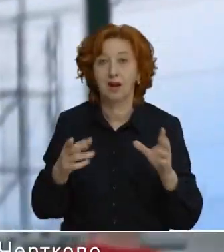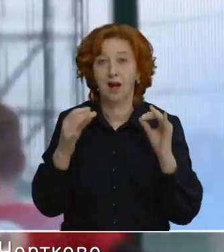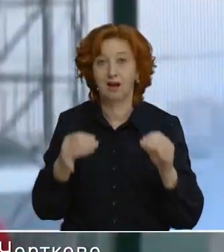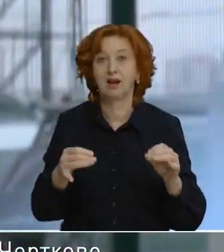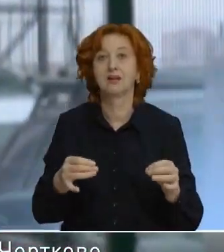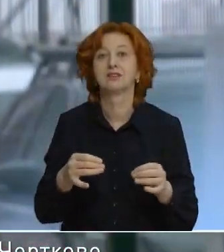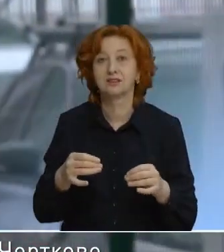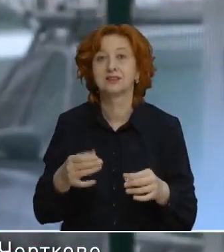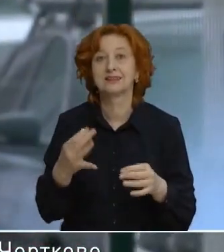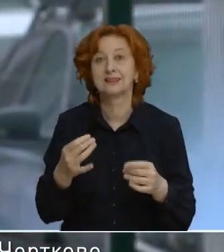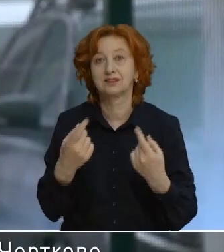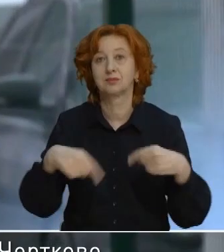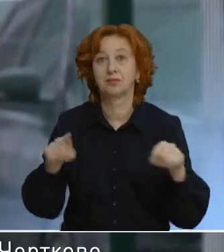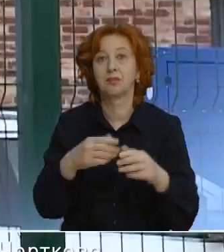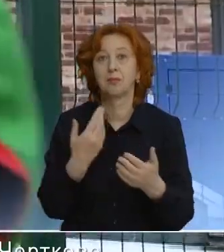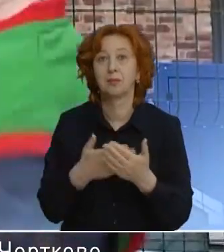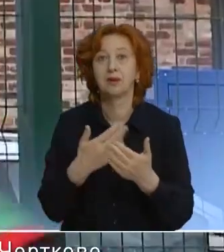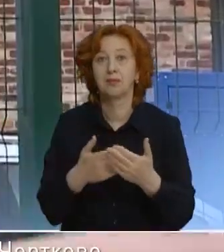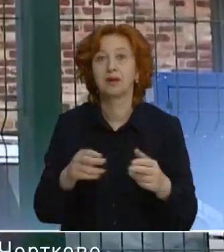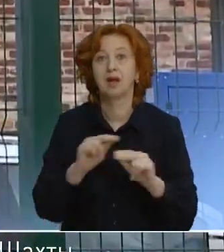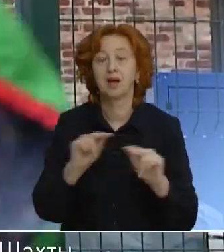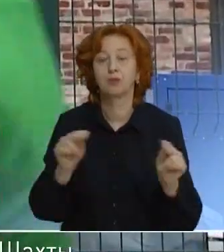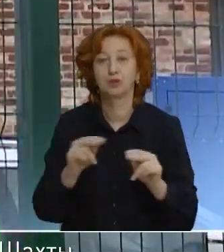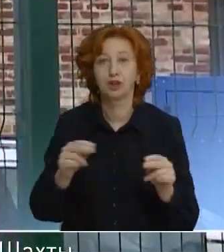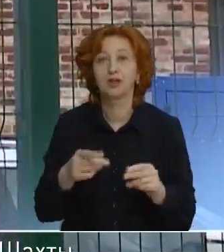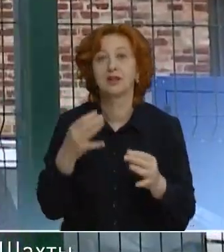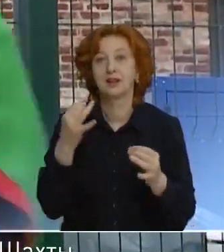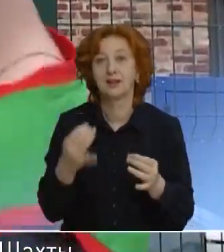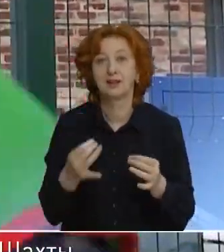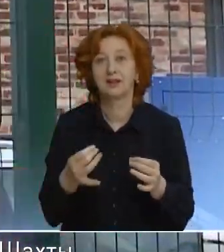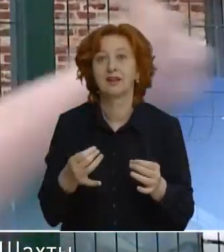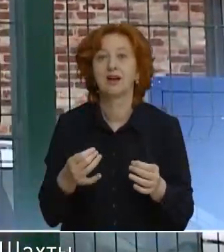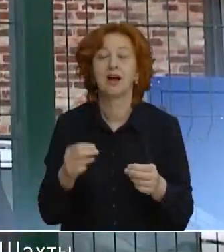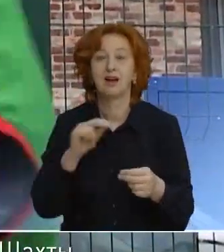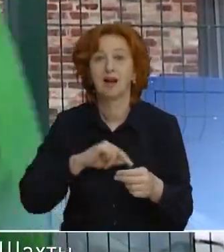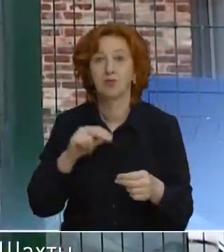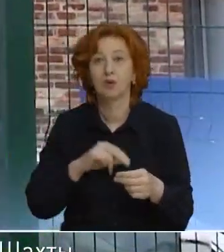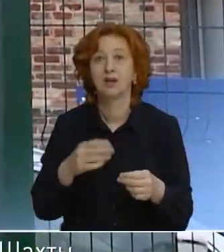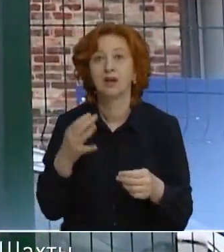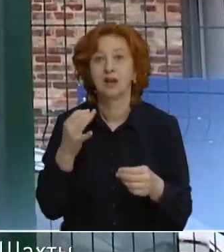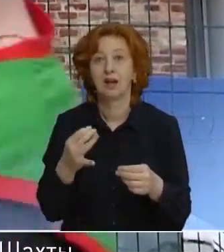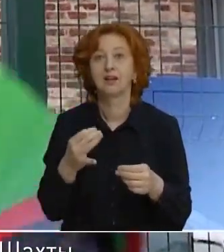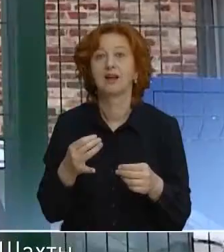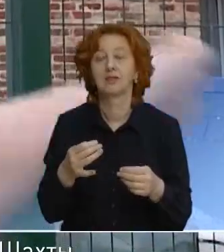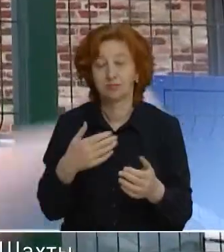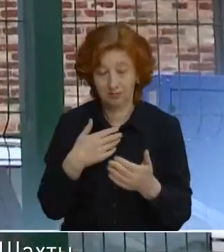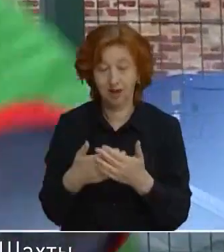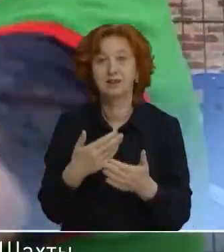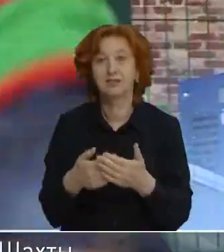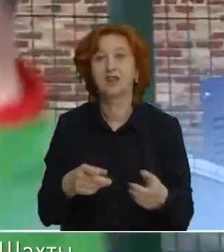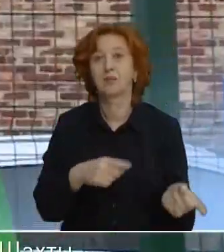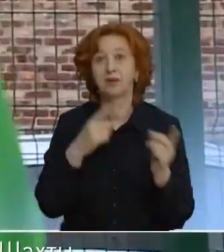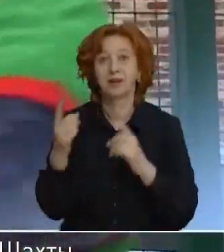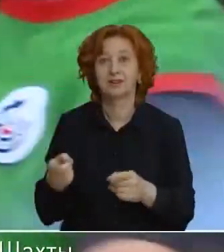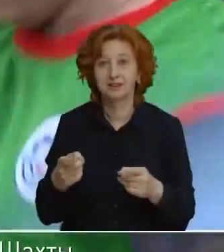и силовые качества. Например, на первом этапе участники должны поднять 16-килограммовую гирю 20 раз, а затем передать эстафетную